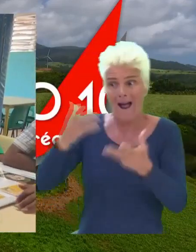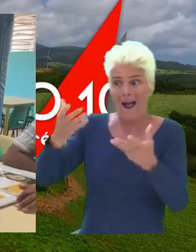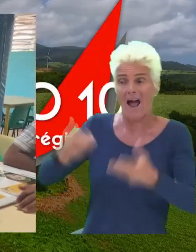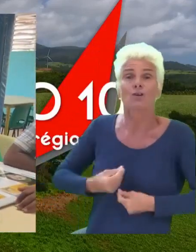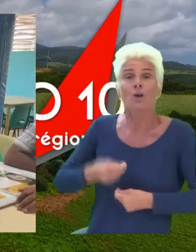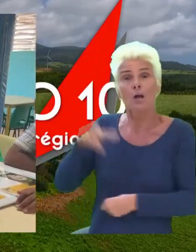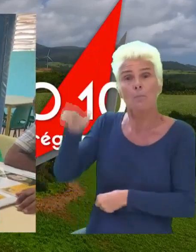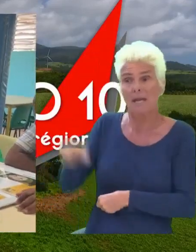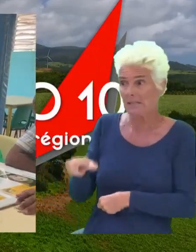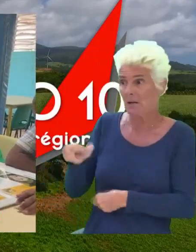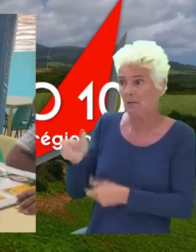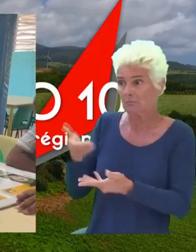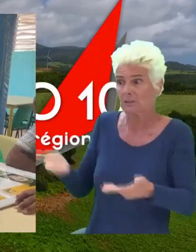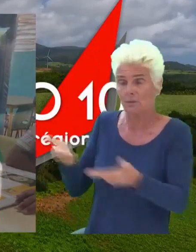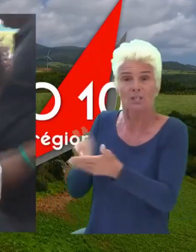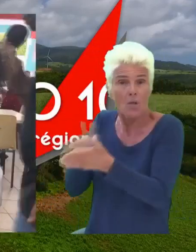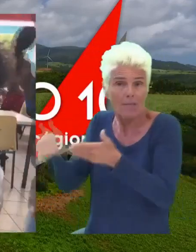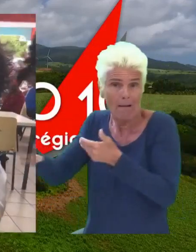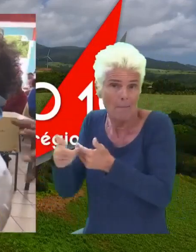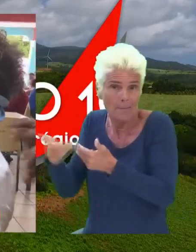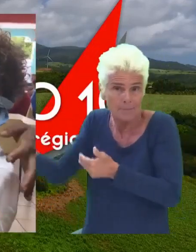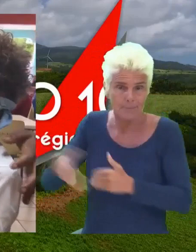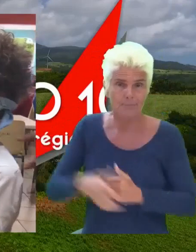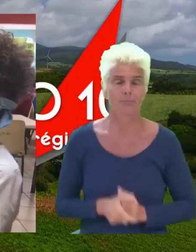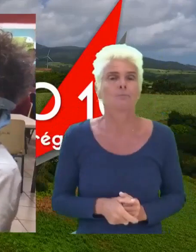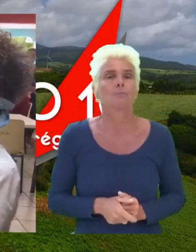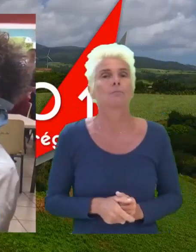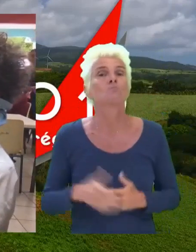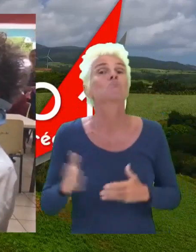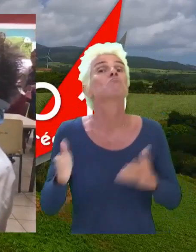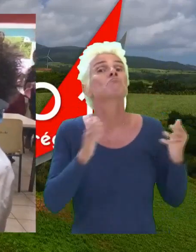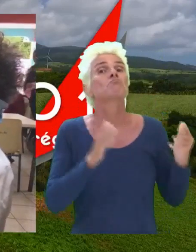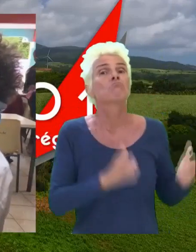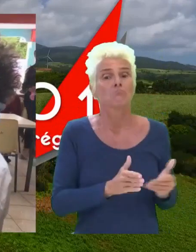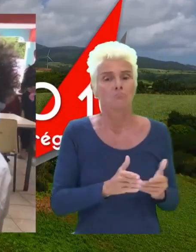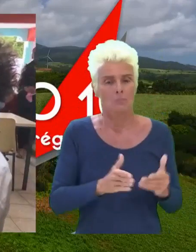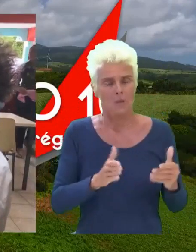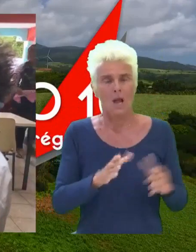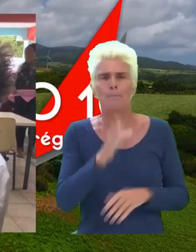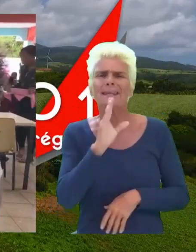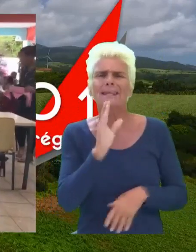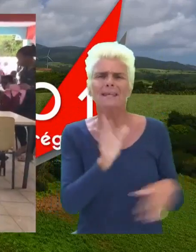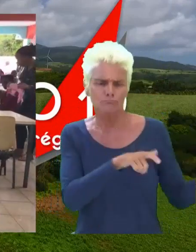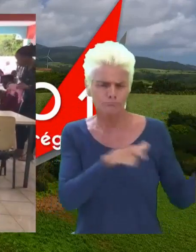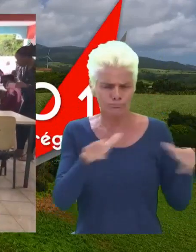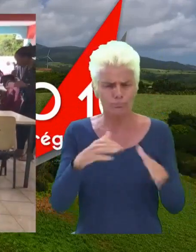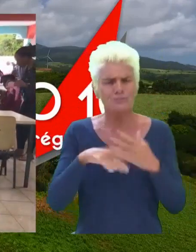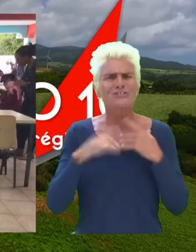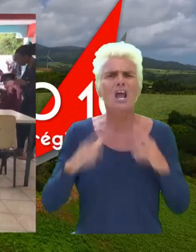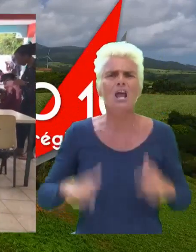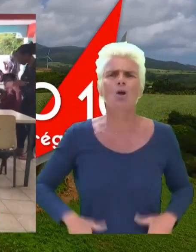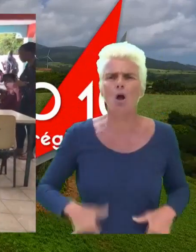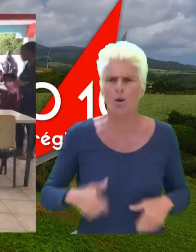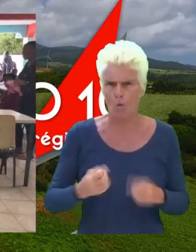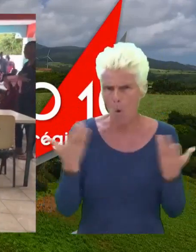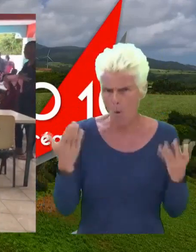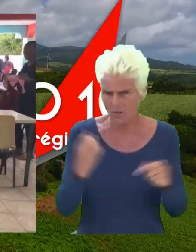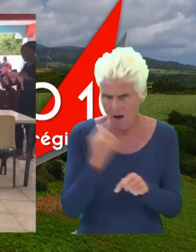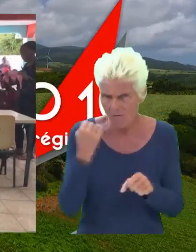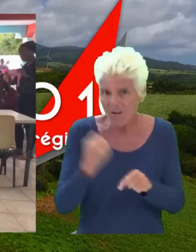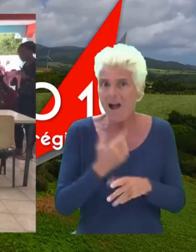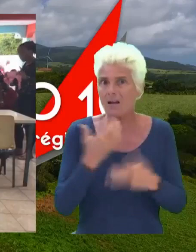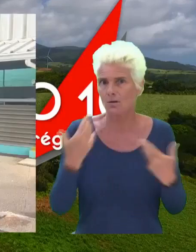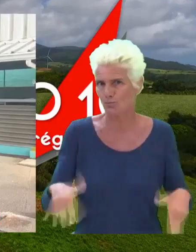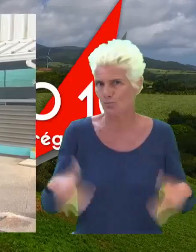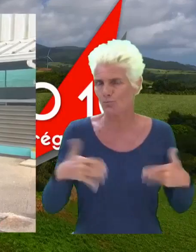personnes en situation de handicap que au niveau de la cantine scolaire il y a un grand travail qui fait depuis un bon moment au niveau de ce que